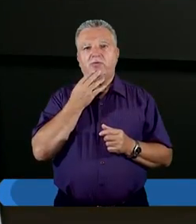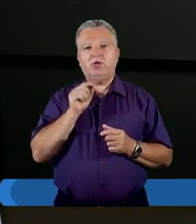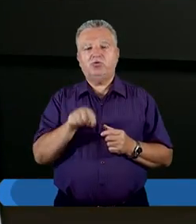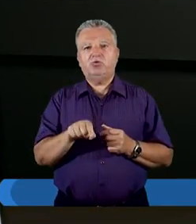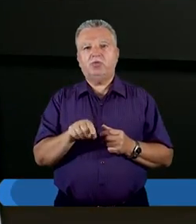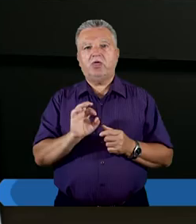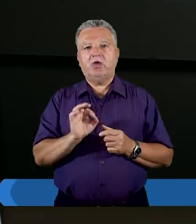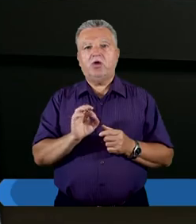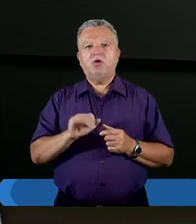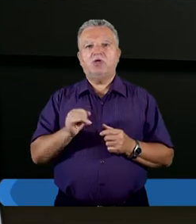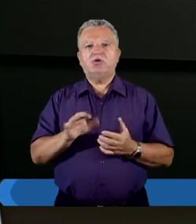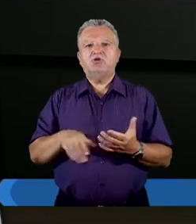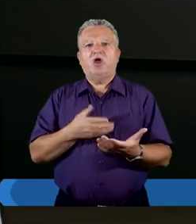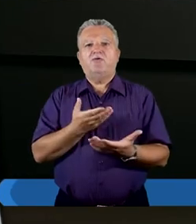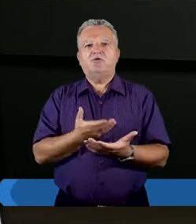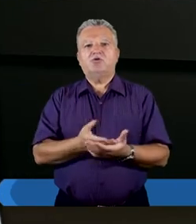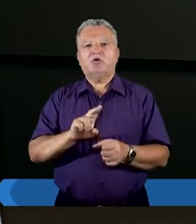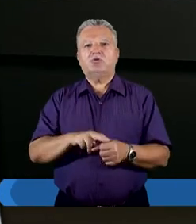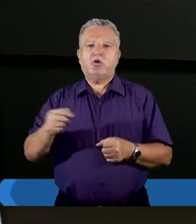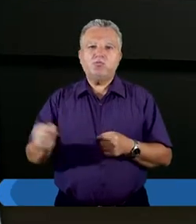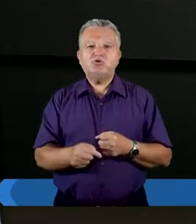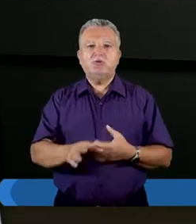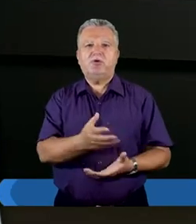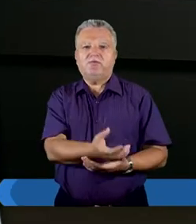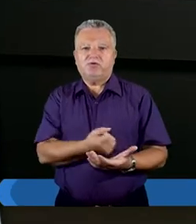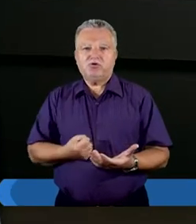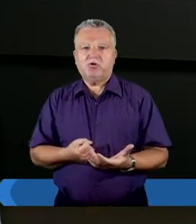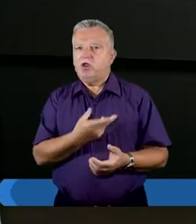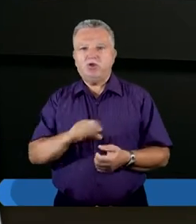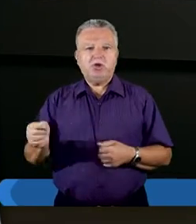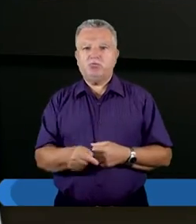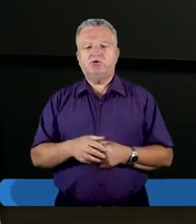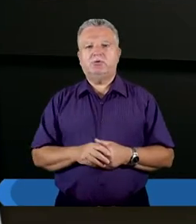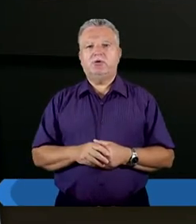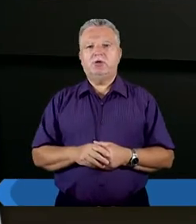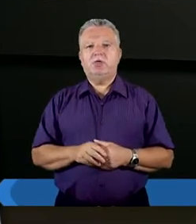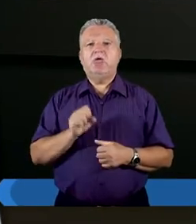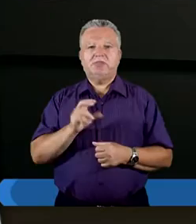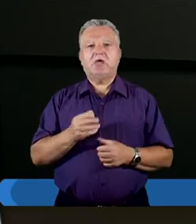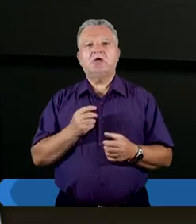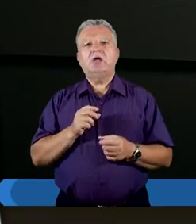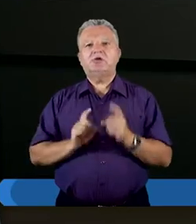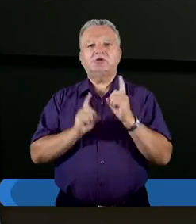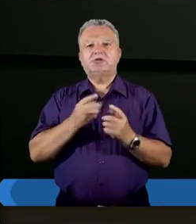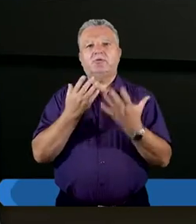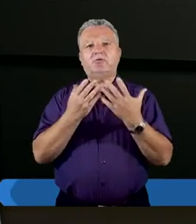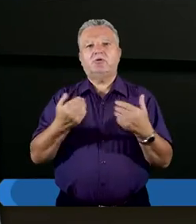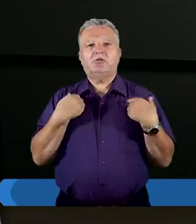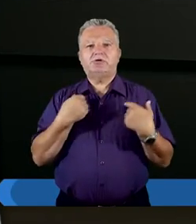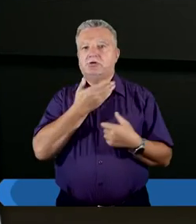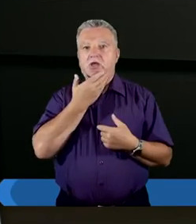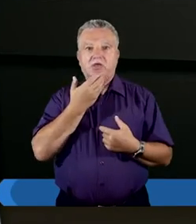Nie mówimy tutaj o jakichś wnioskach, które musimy wyciągnąć. Nie musimy. Tak po prostu czasami wygląda życie. I nie wiemy